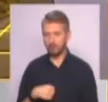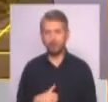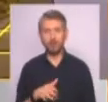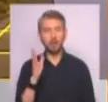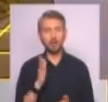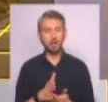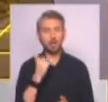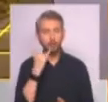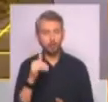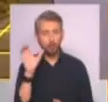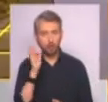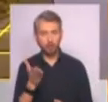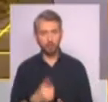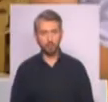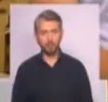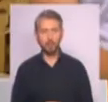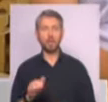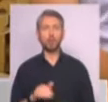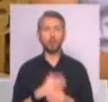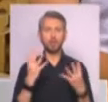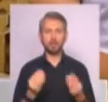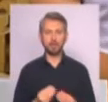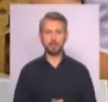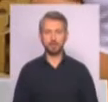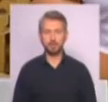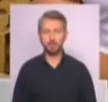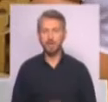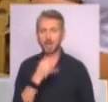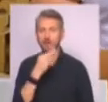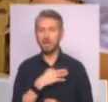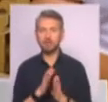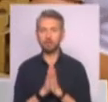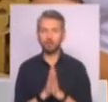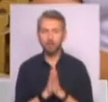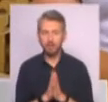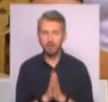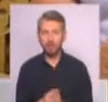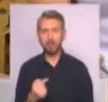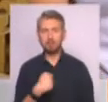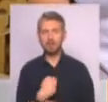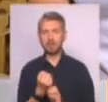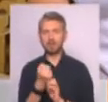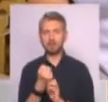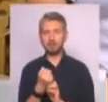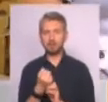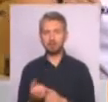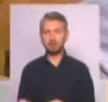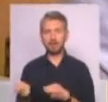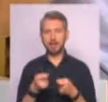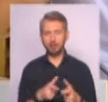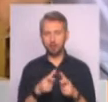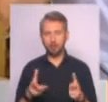вас. Алло, добрий день. Добрий день. Скажіть, будь ласка, мені принесли платіжку на оплату